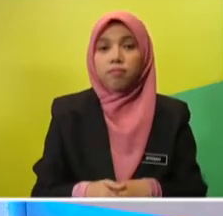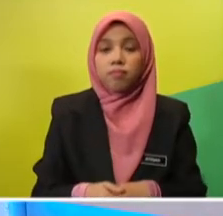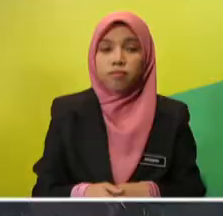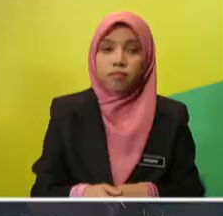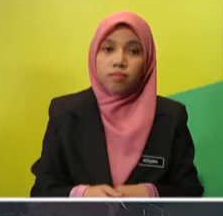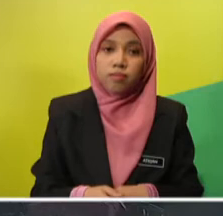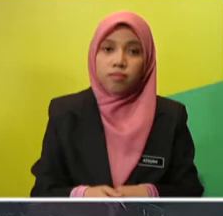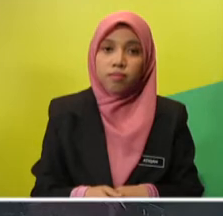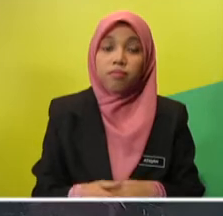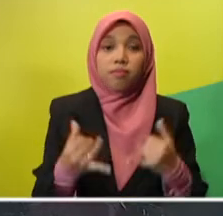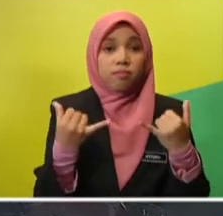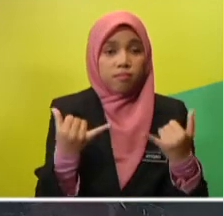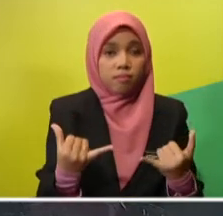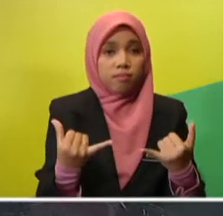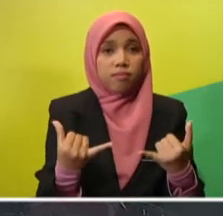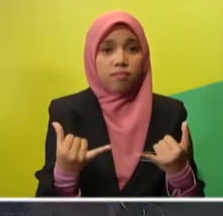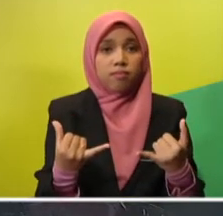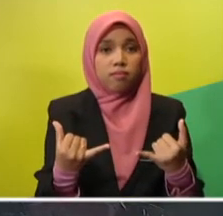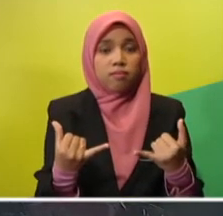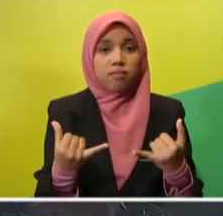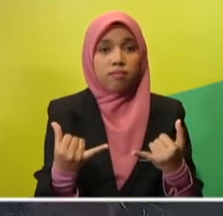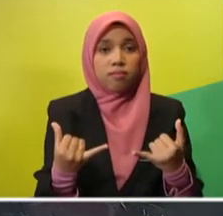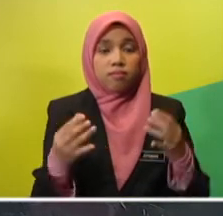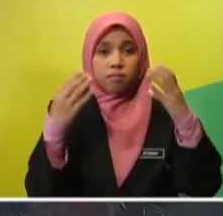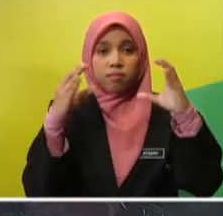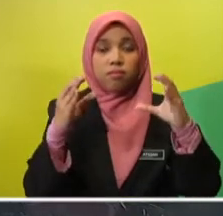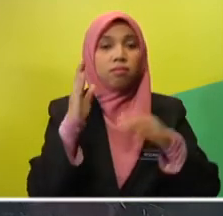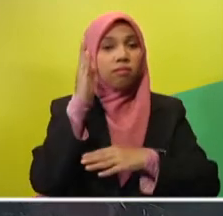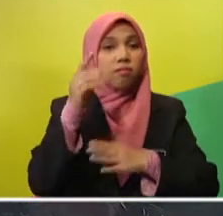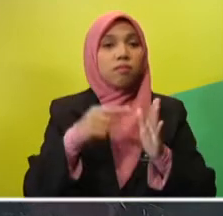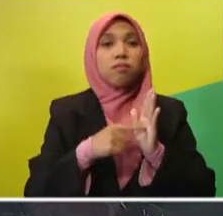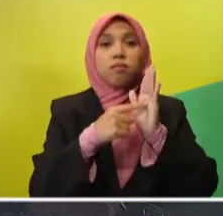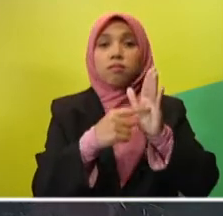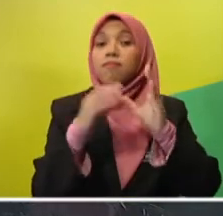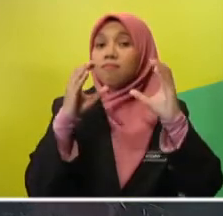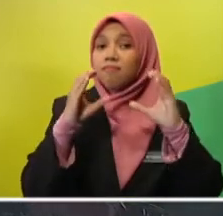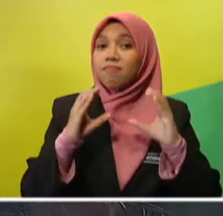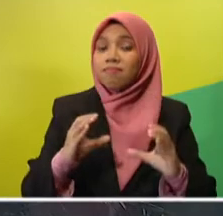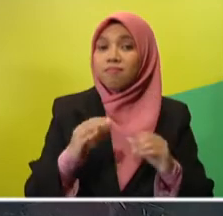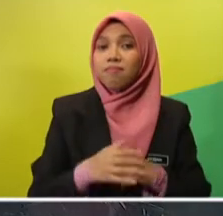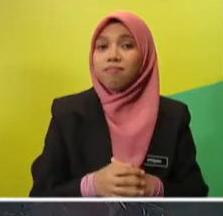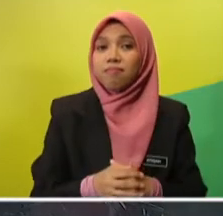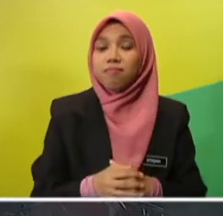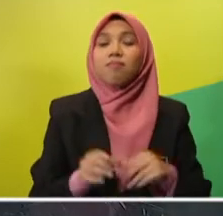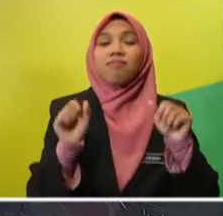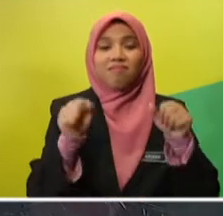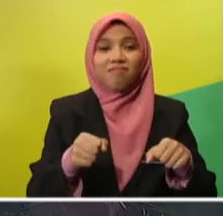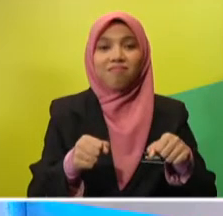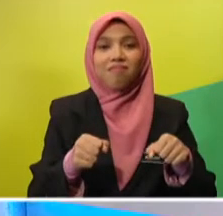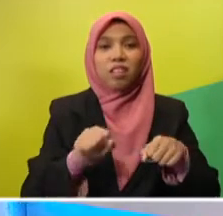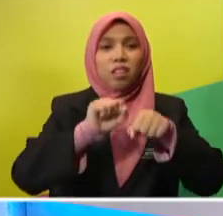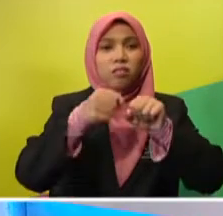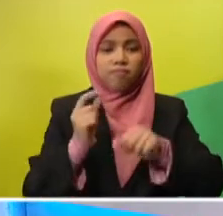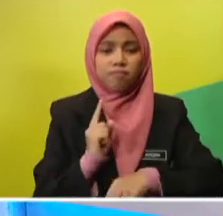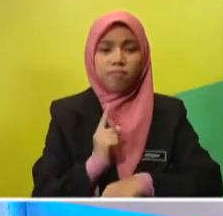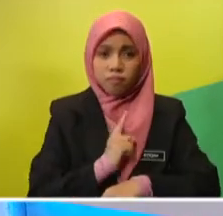Okey, sekarang cikgu dengan cikgu Nat akan demo macam mana situasi ini berlaku. Boleh cikgu supaya kami ni dapat faham dengan